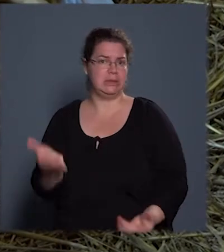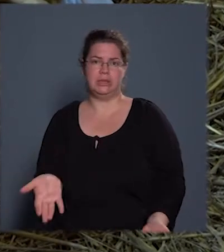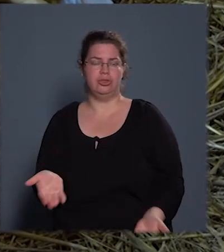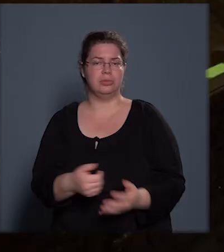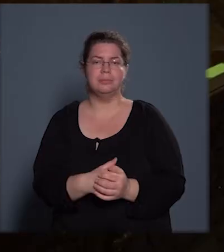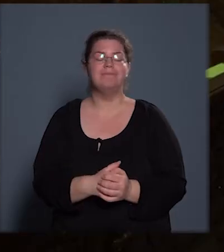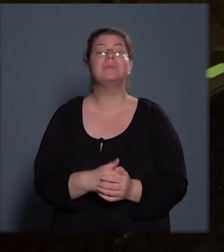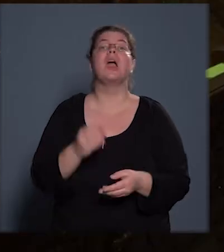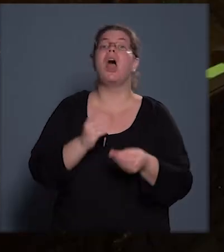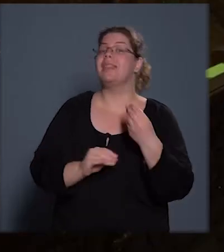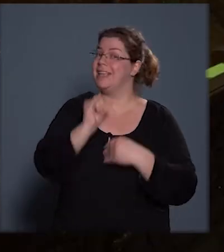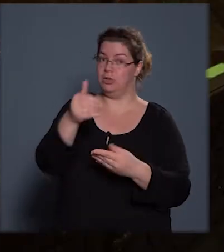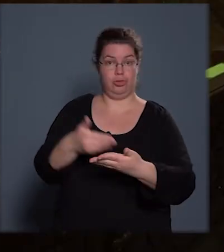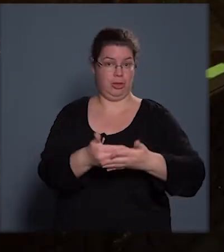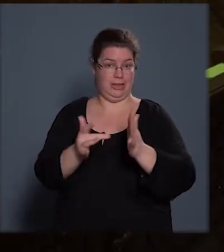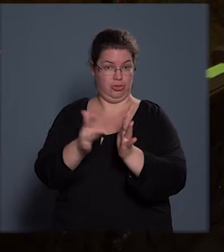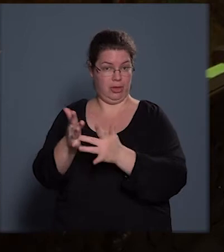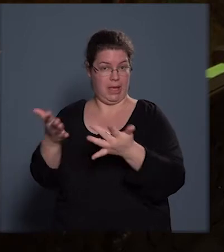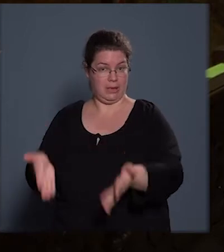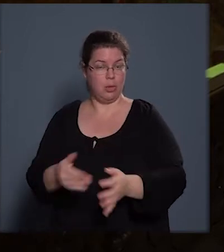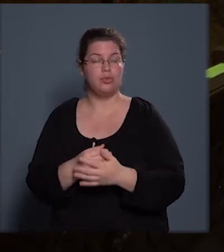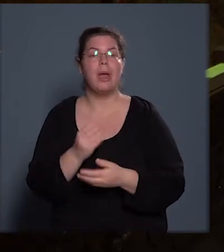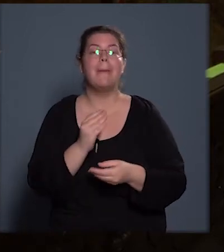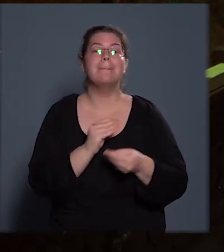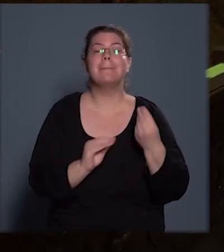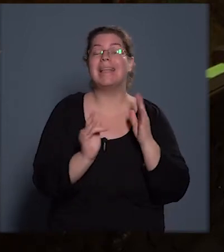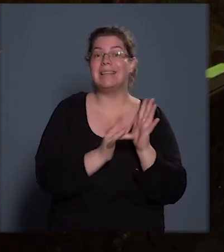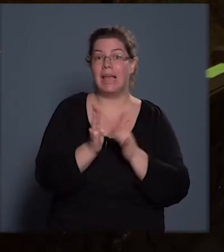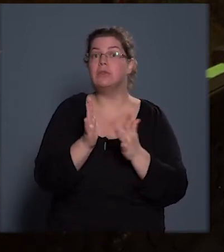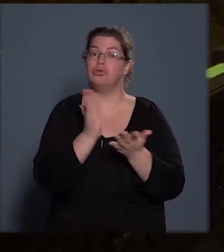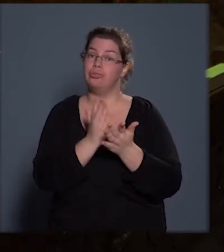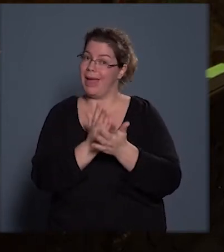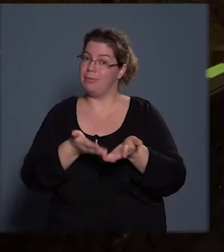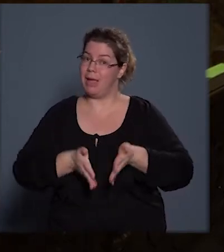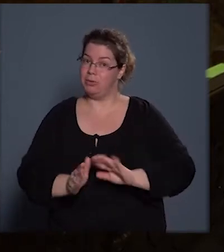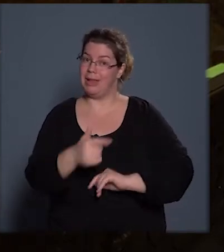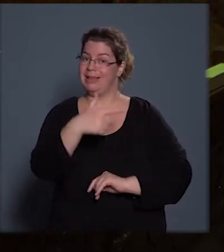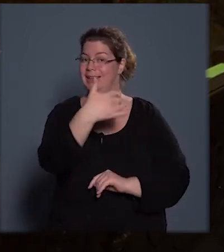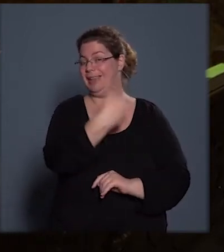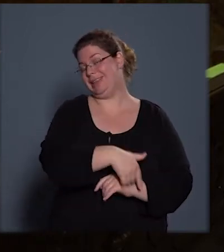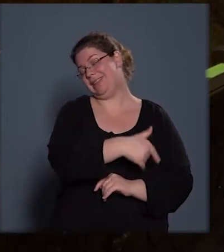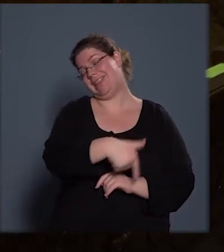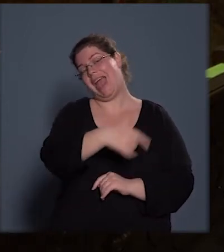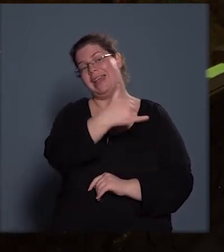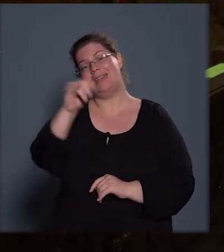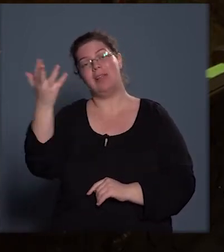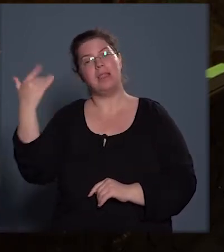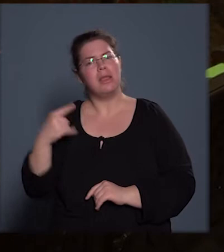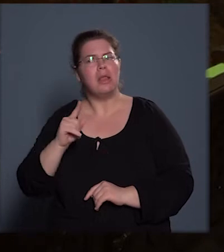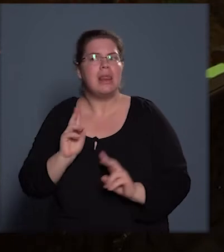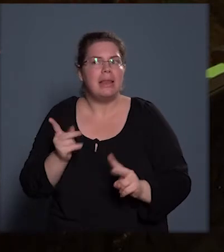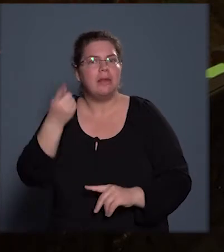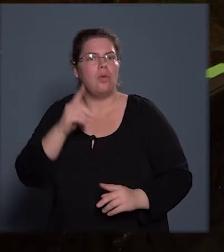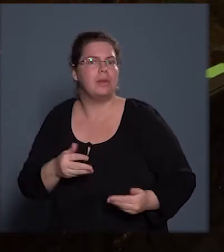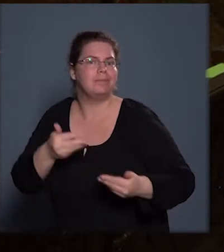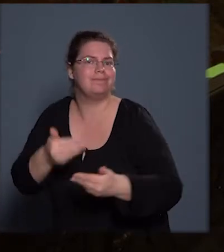kis Jézust, mert hogy Jézus ugyan már megszületett 2000 éve, tehát oda tehettük volna akár, de